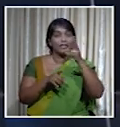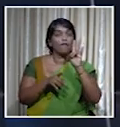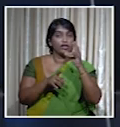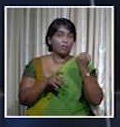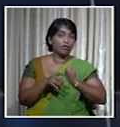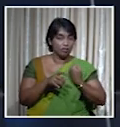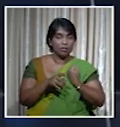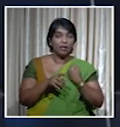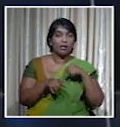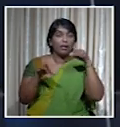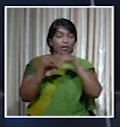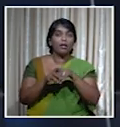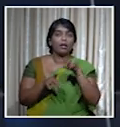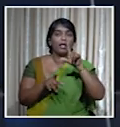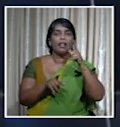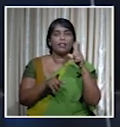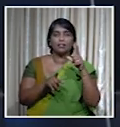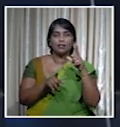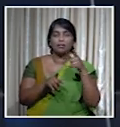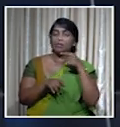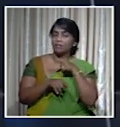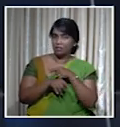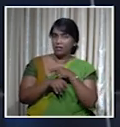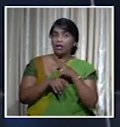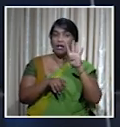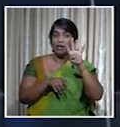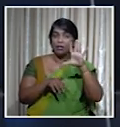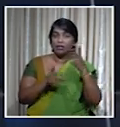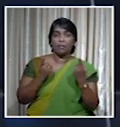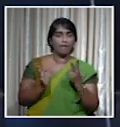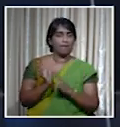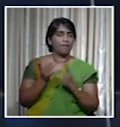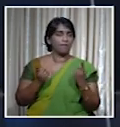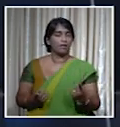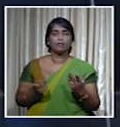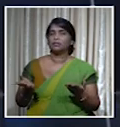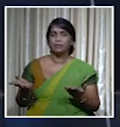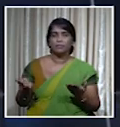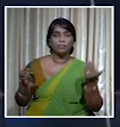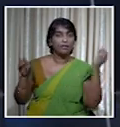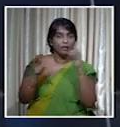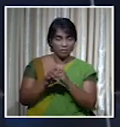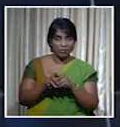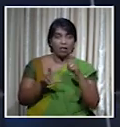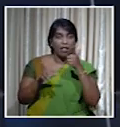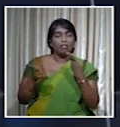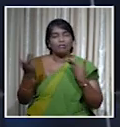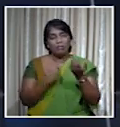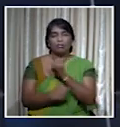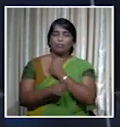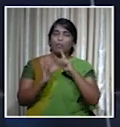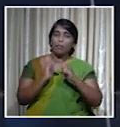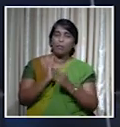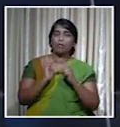125ක්. ඉන්නේ 70යි. එතකොට එතන 45ක් මෙහිඟයි ඉන්නේ. එතකොට ඒ හිඟේ පුරවන්න වෙන්නේ ඉන්නේ 70ට තමයි.